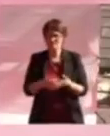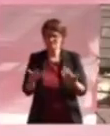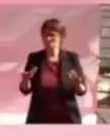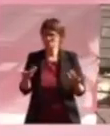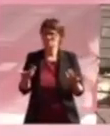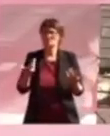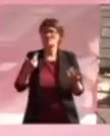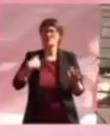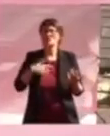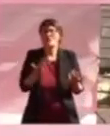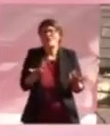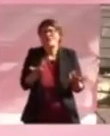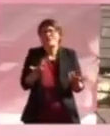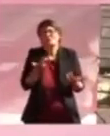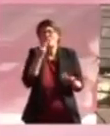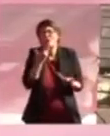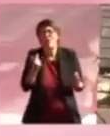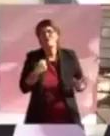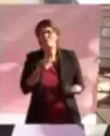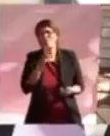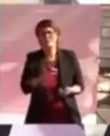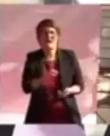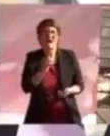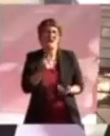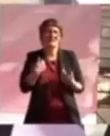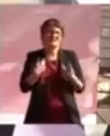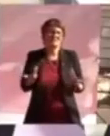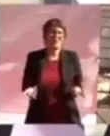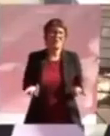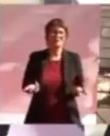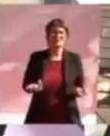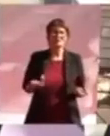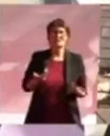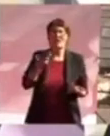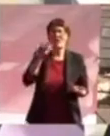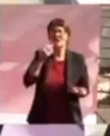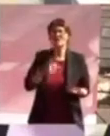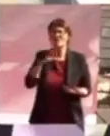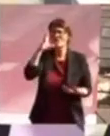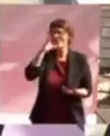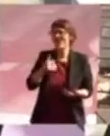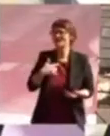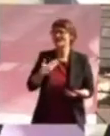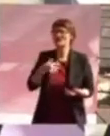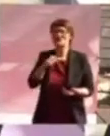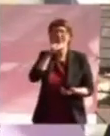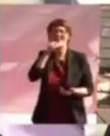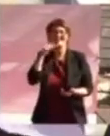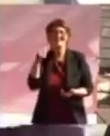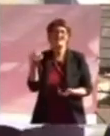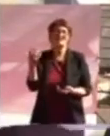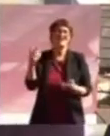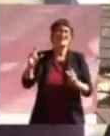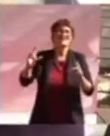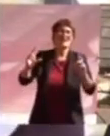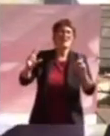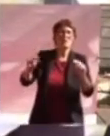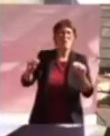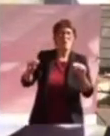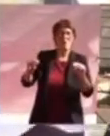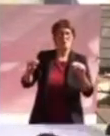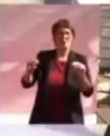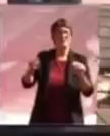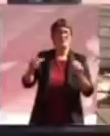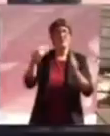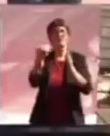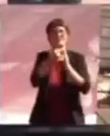in base alle nuove esigenze professionali e standard qualitativi decreto madia